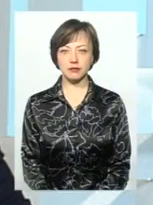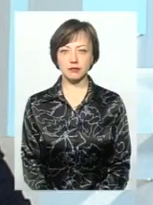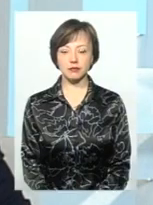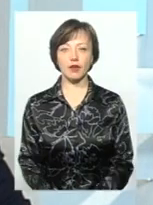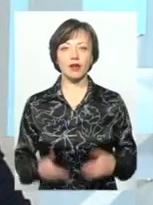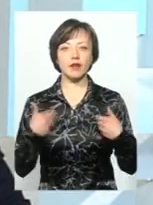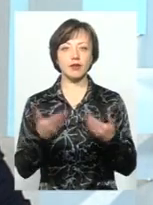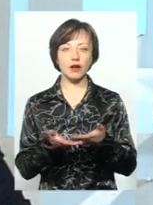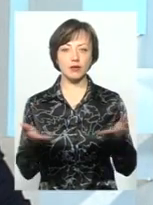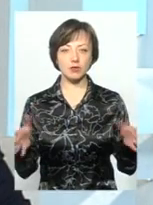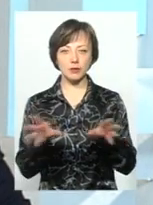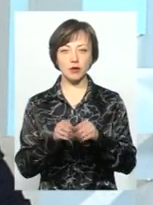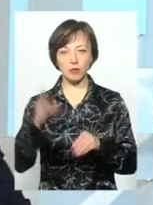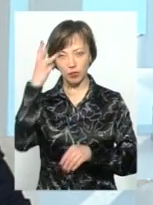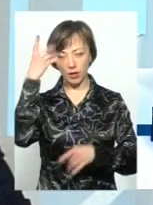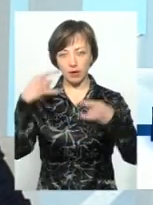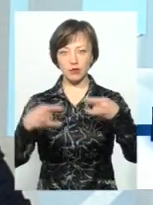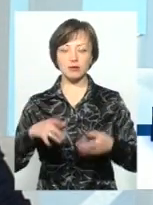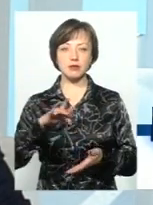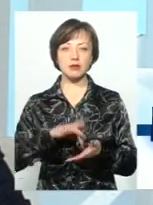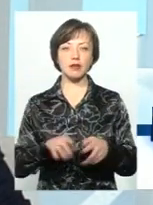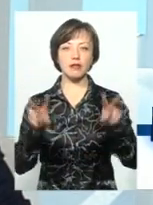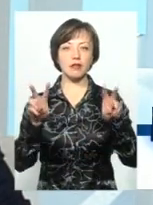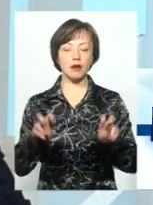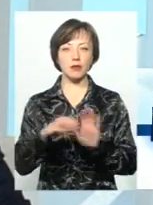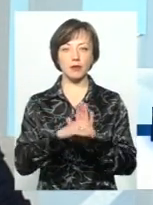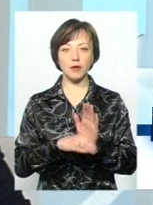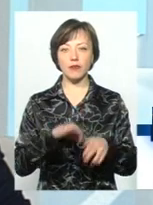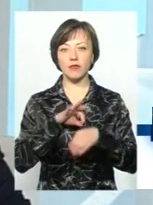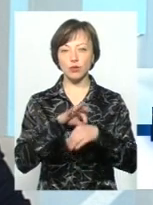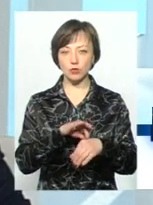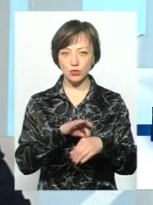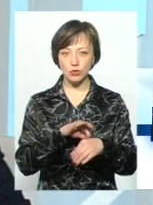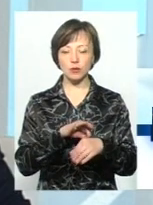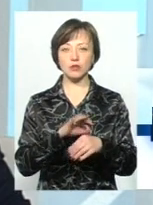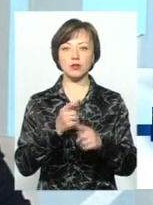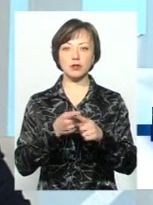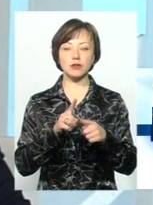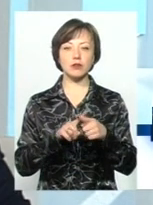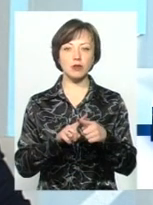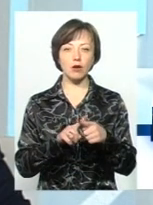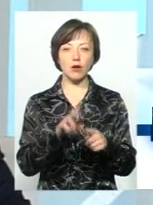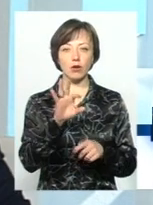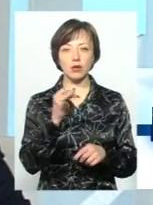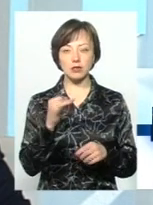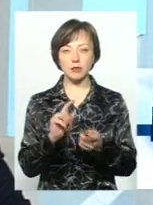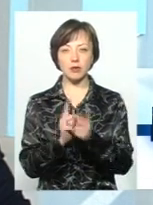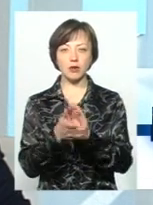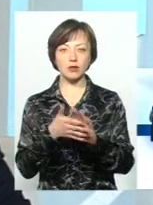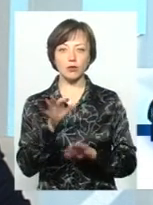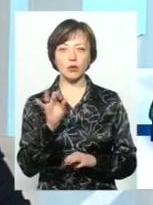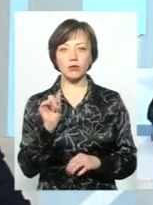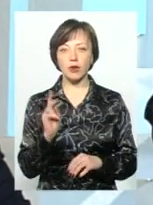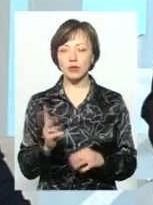Тож вітаю усіх, хто приєднався до каналу «Поділля Центр». В ефірі «Тема». Для вас працює Володимир Гординський, переклад на мову жестів Ольга Рибак.